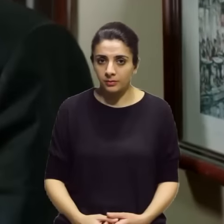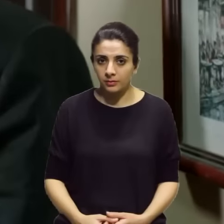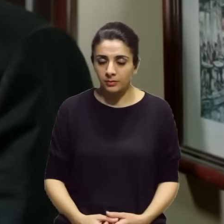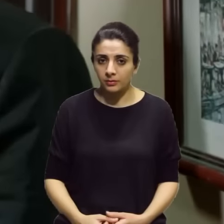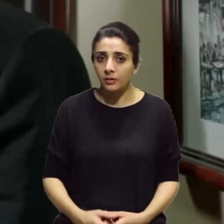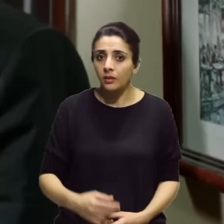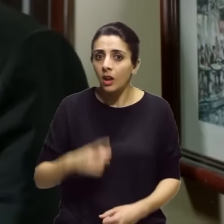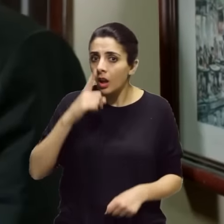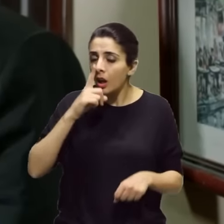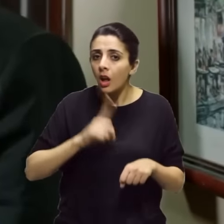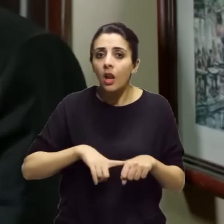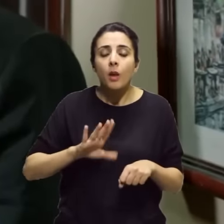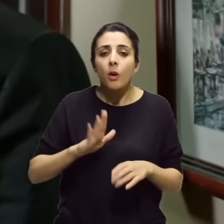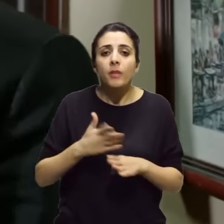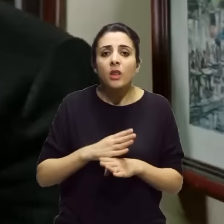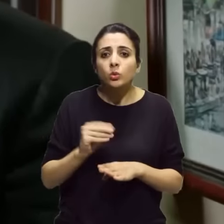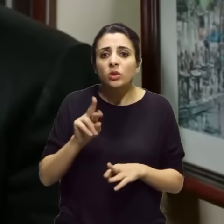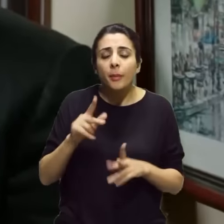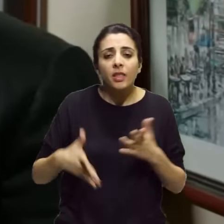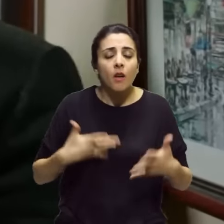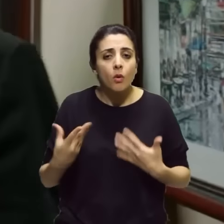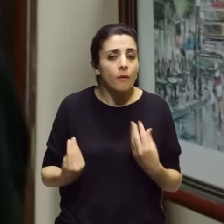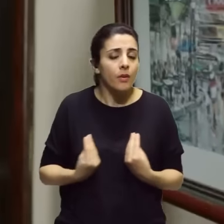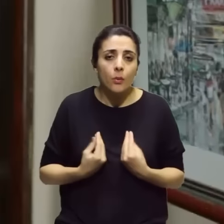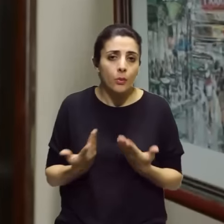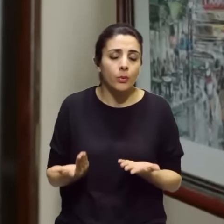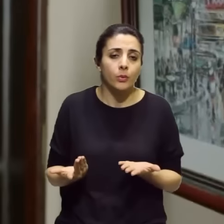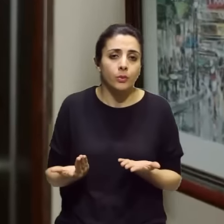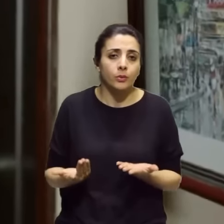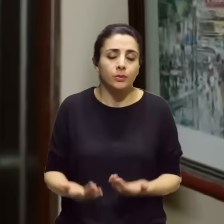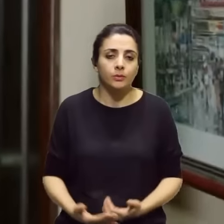bana? İnanmıyorum ya. Neden böyle çocuk gibi davranıyor?